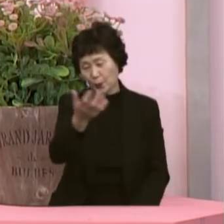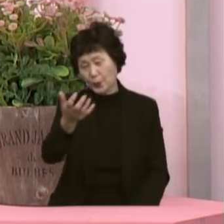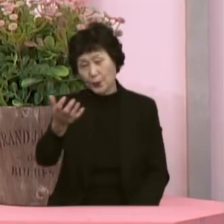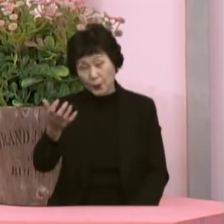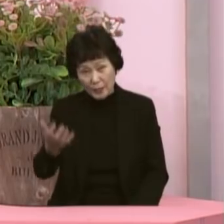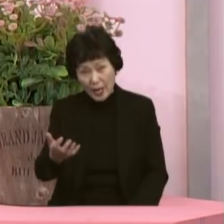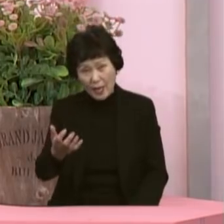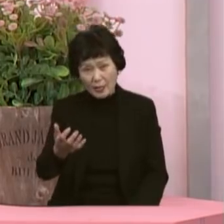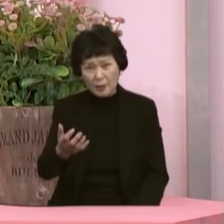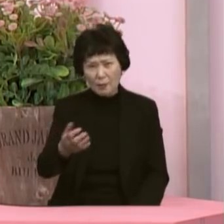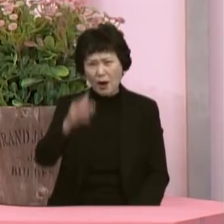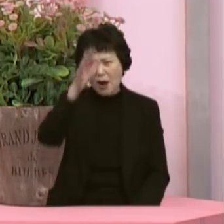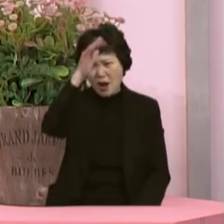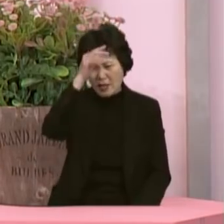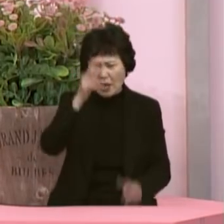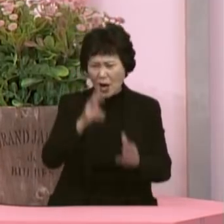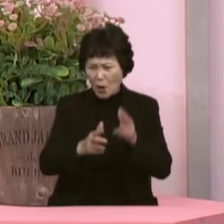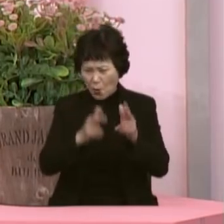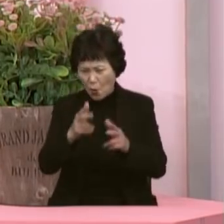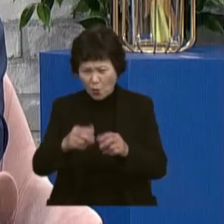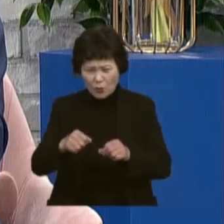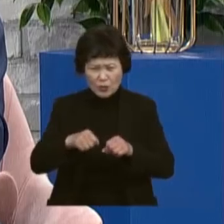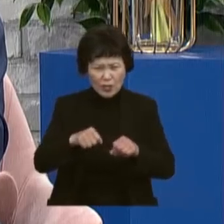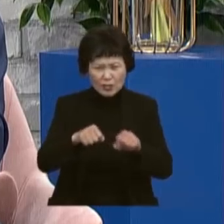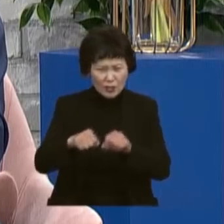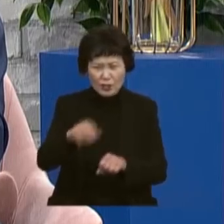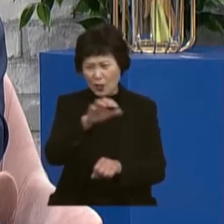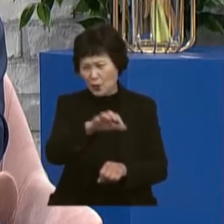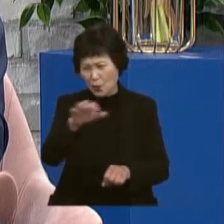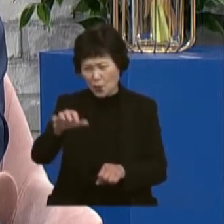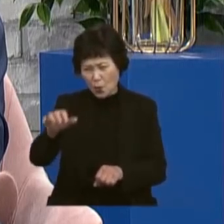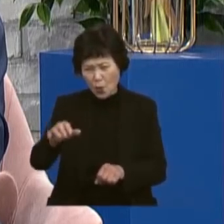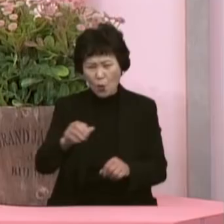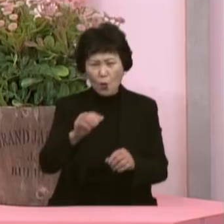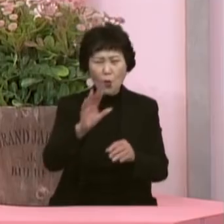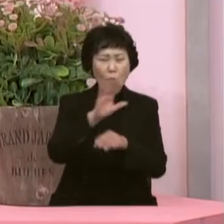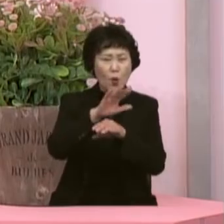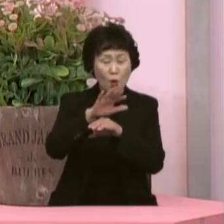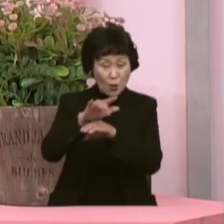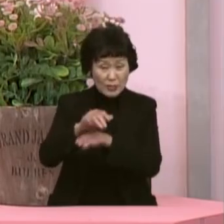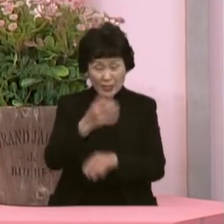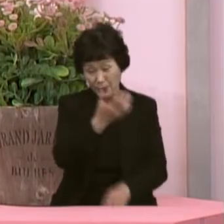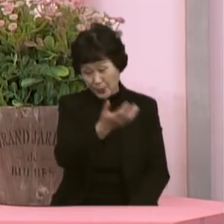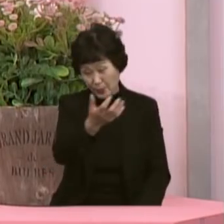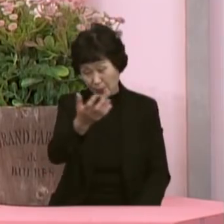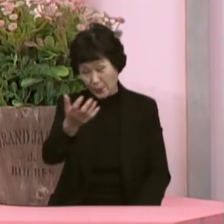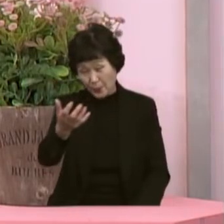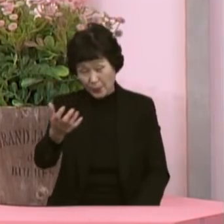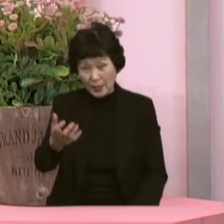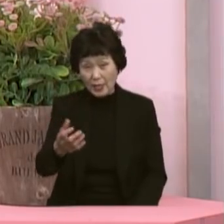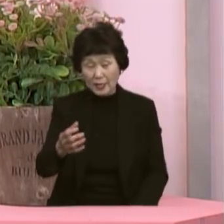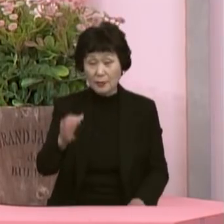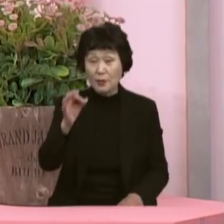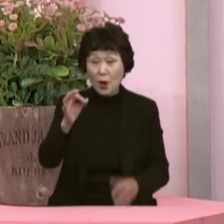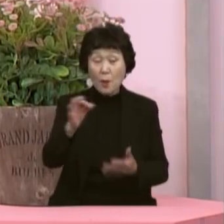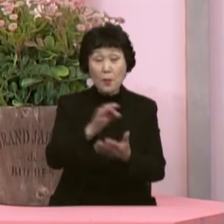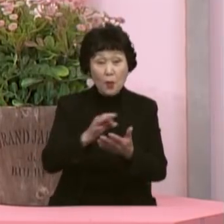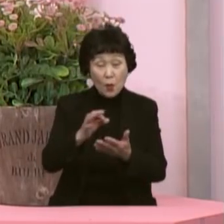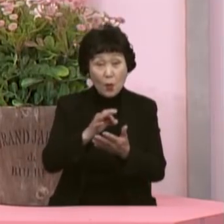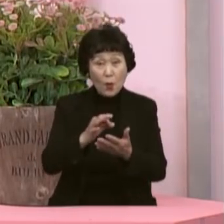또 모금해서 선교지에 다 보내고. 선교사를 보내면서 제가 한국 생각을 한 거예요. 아 한국에도 내 공연 못